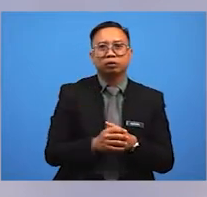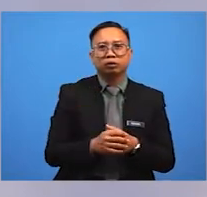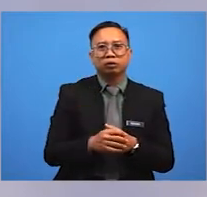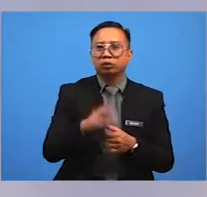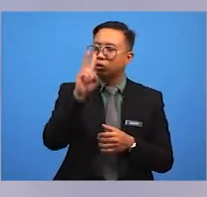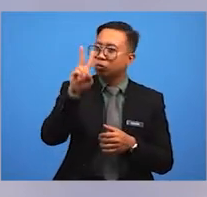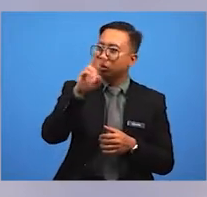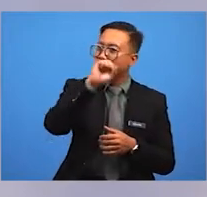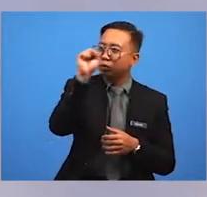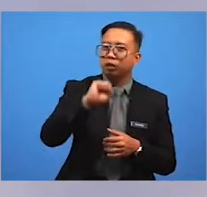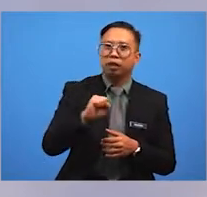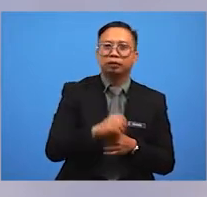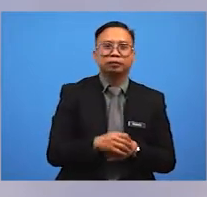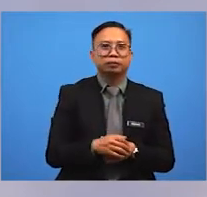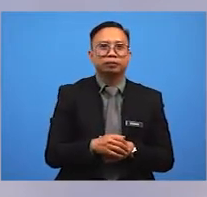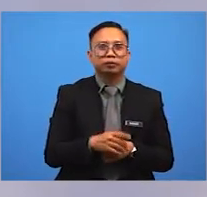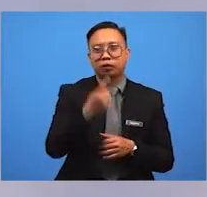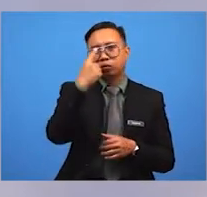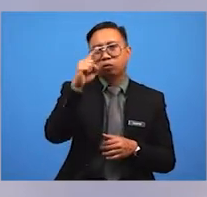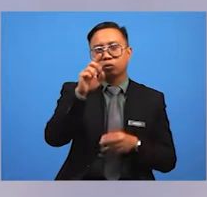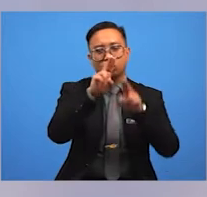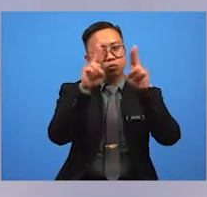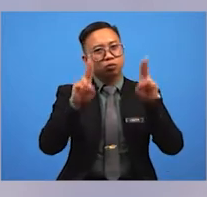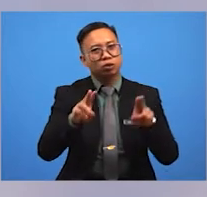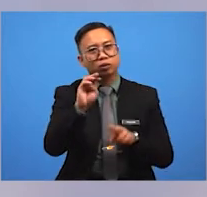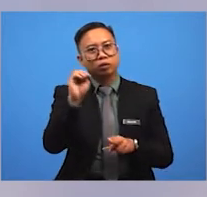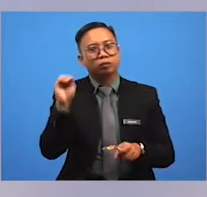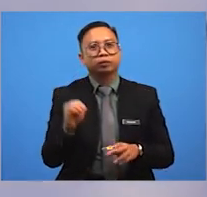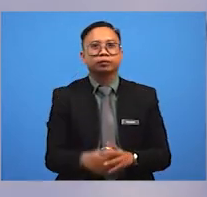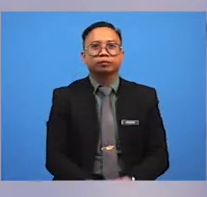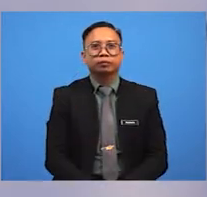cikgu ada 2 soalan kebat untuk menguji murid-murid.